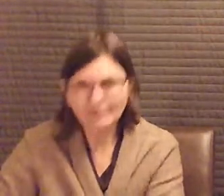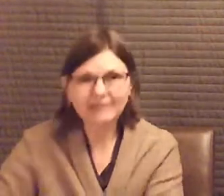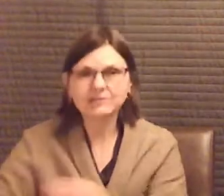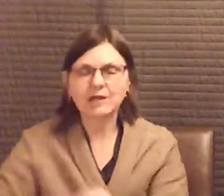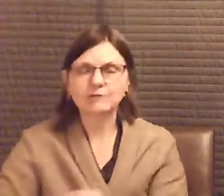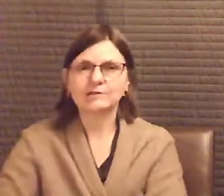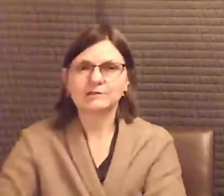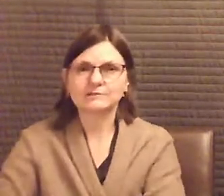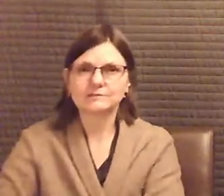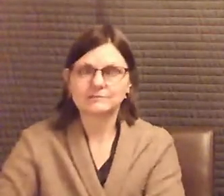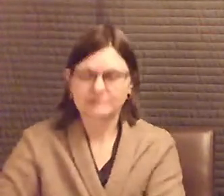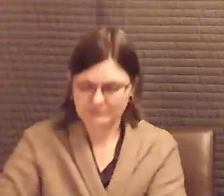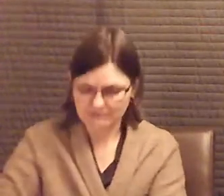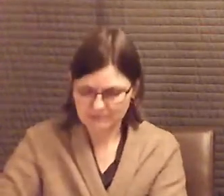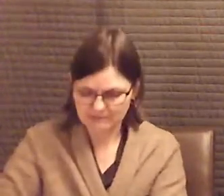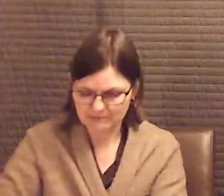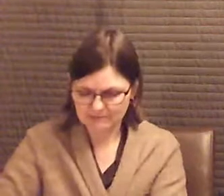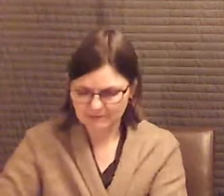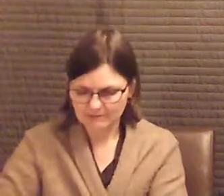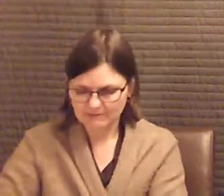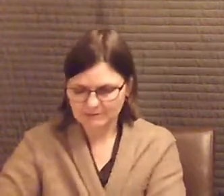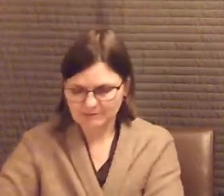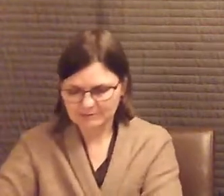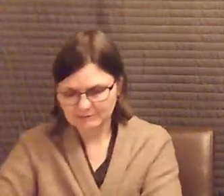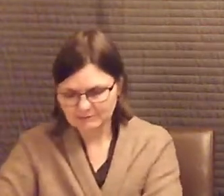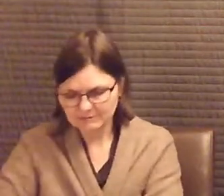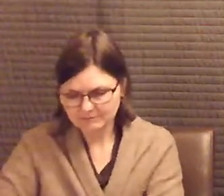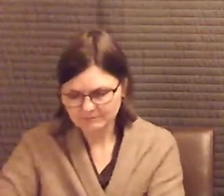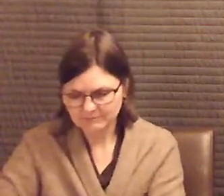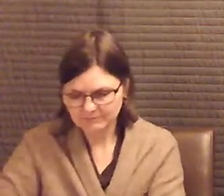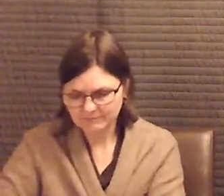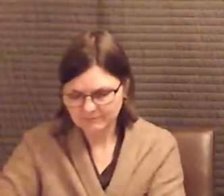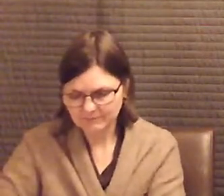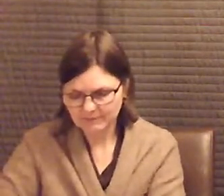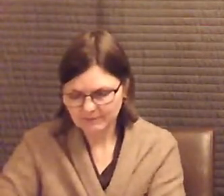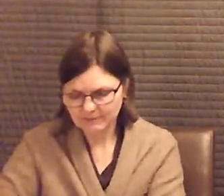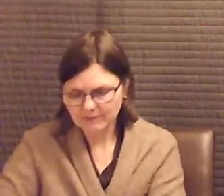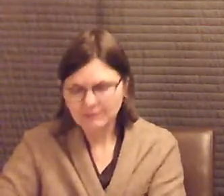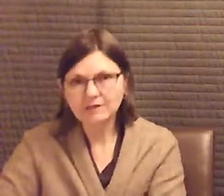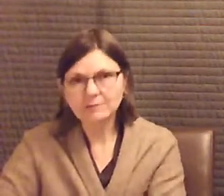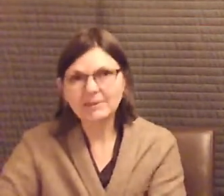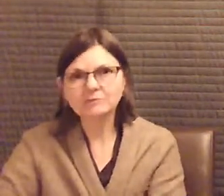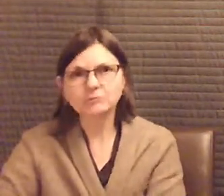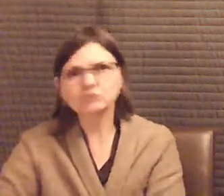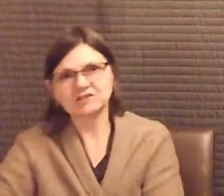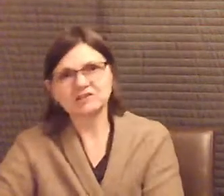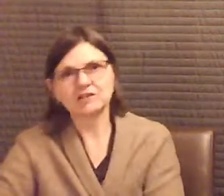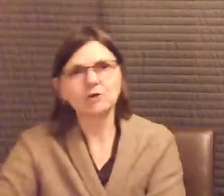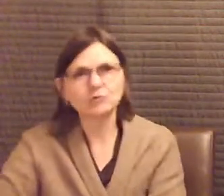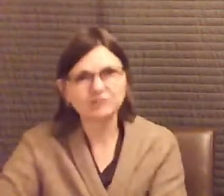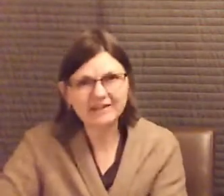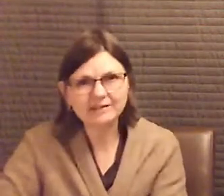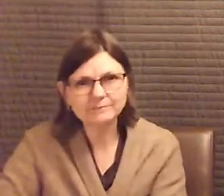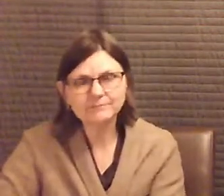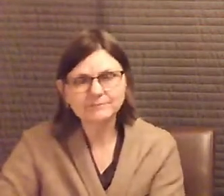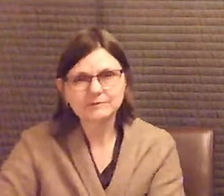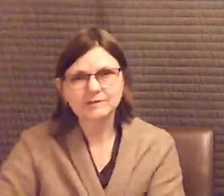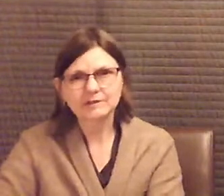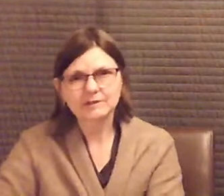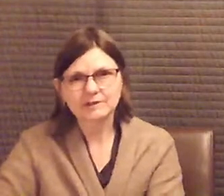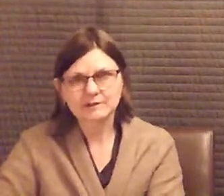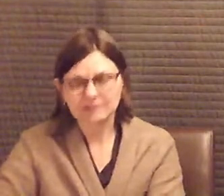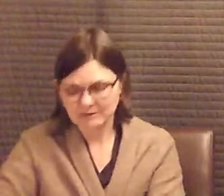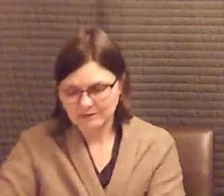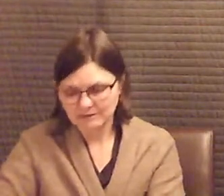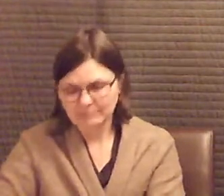voor mij staat duidelijk de trucks maas naomi over kan de gemeente moet niet alleen overwinnen wat